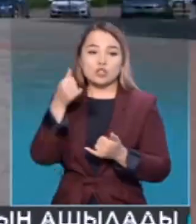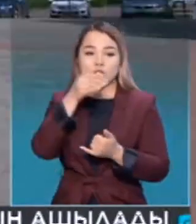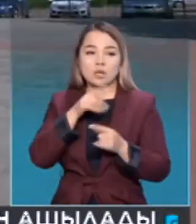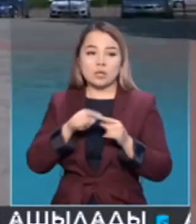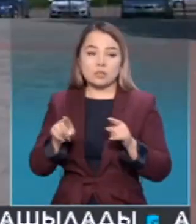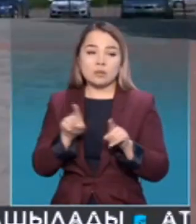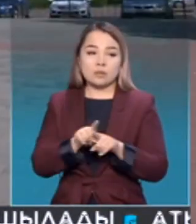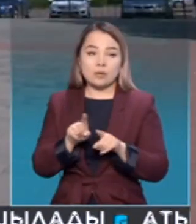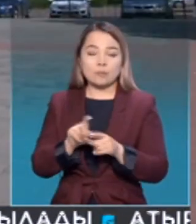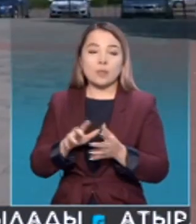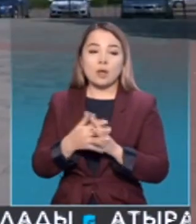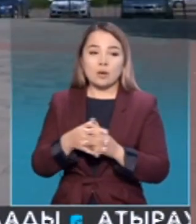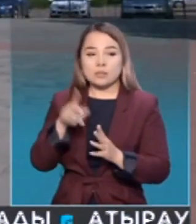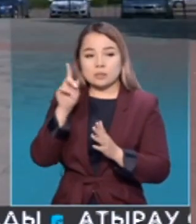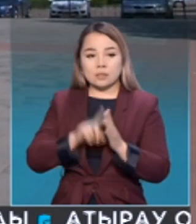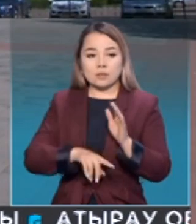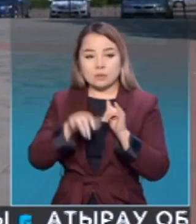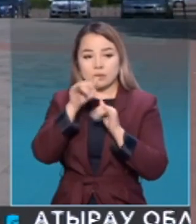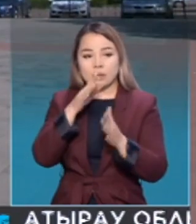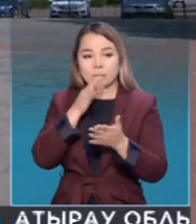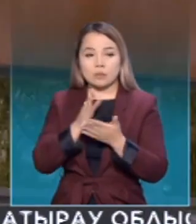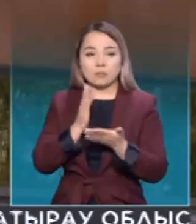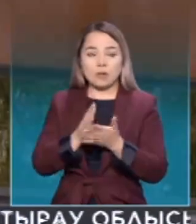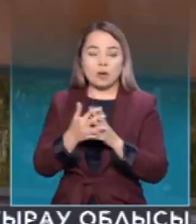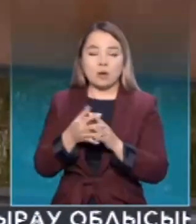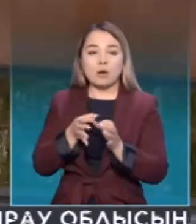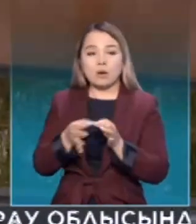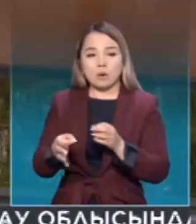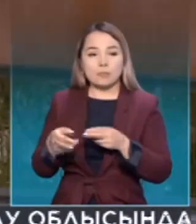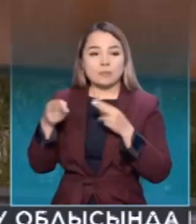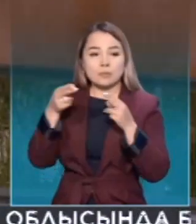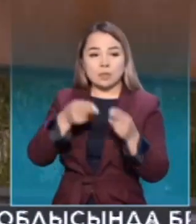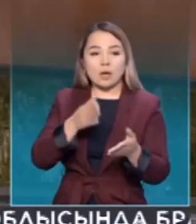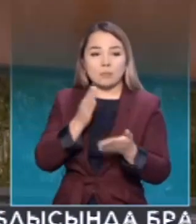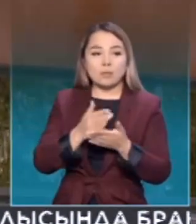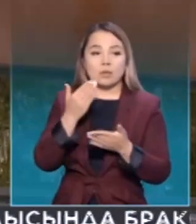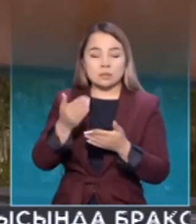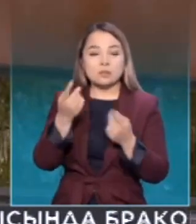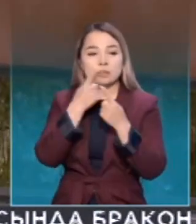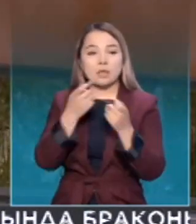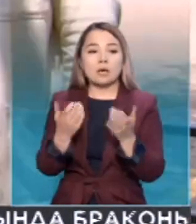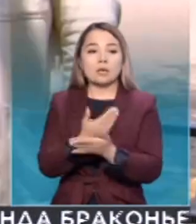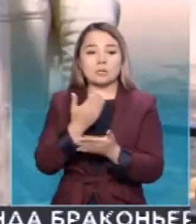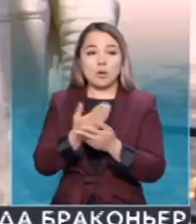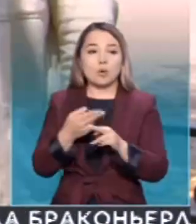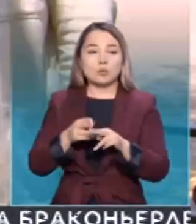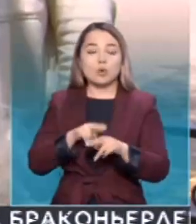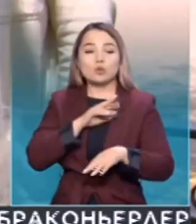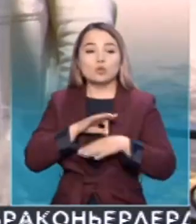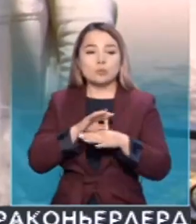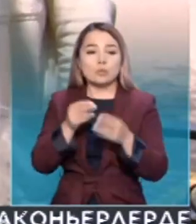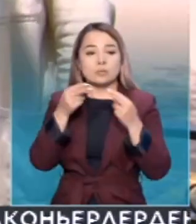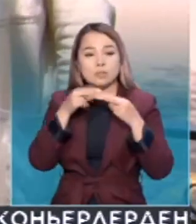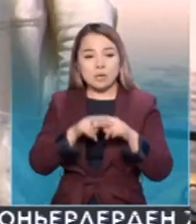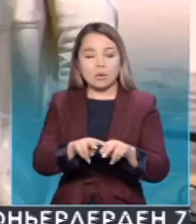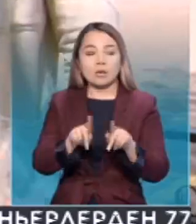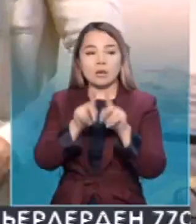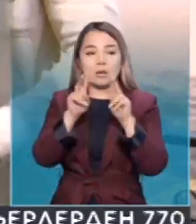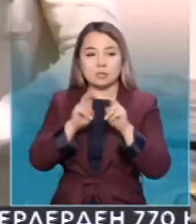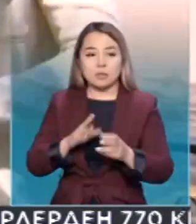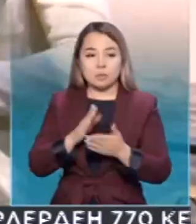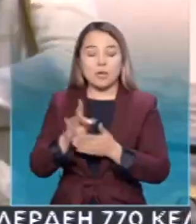ғой. Ауылдықтар сенбесе де аманаттарын арқалап аудан әкімдігіне аттандық. Олардың ақпаратынша бұл жұмысқа қаржы қарастырылған.